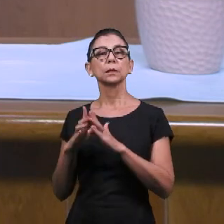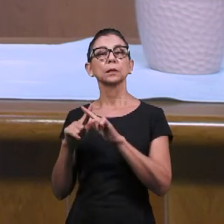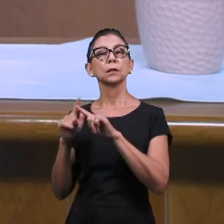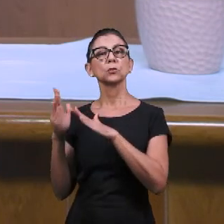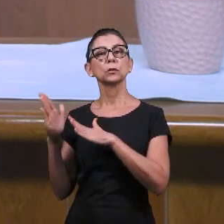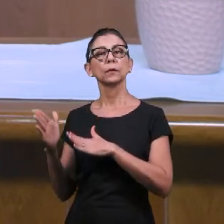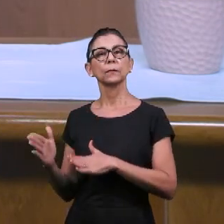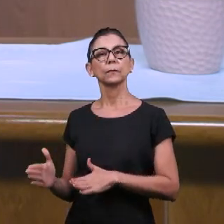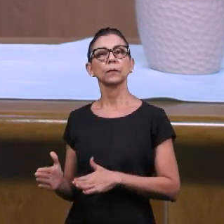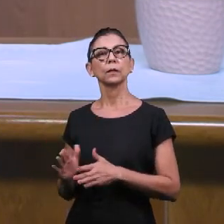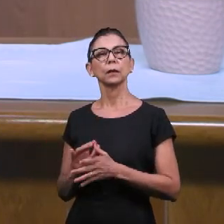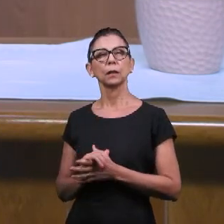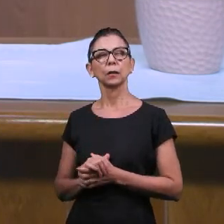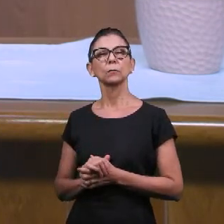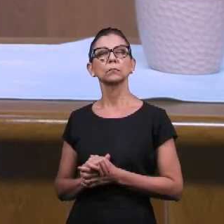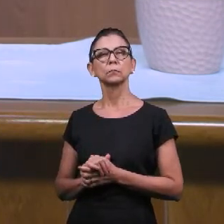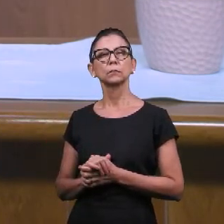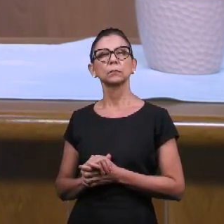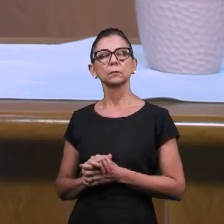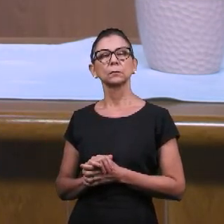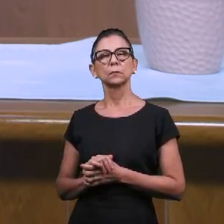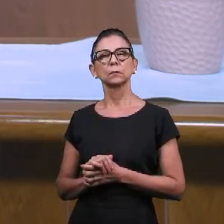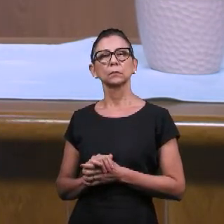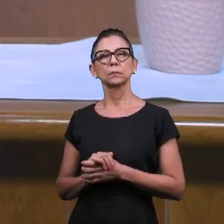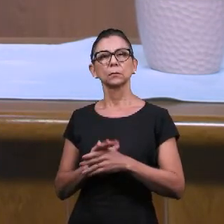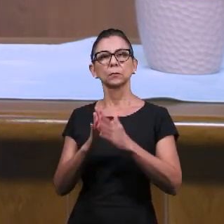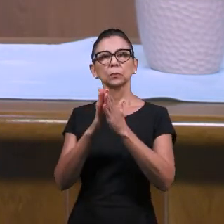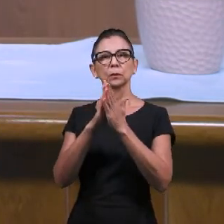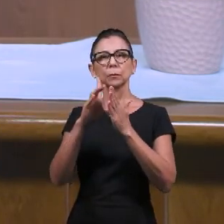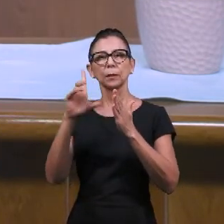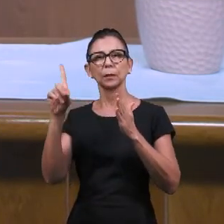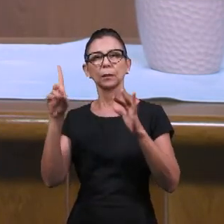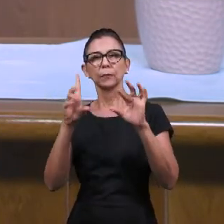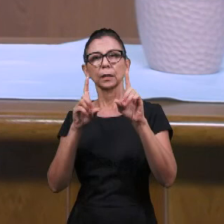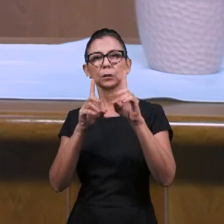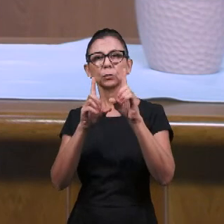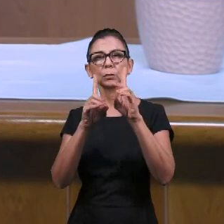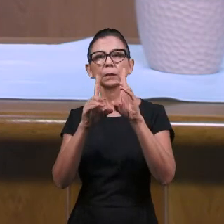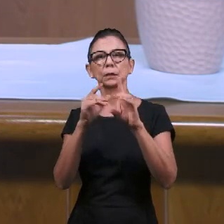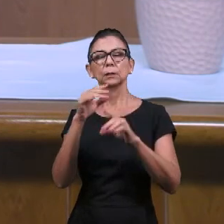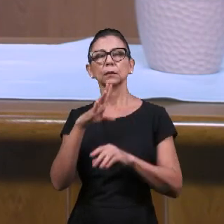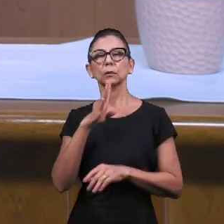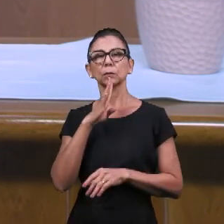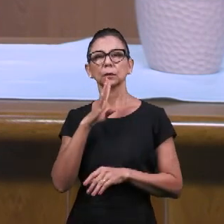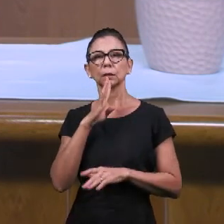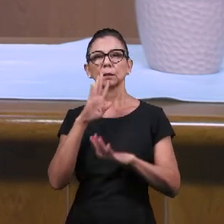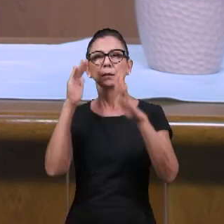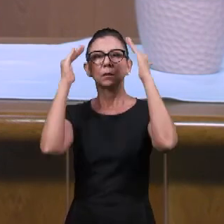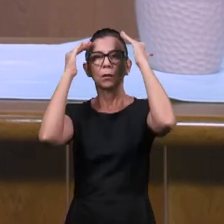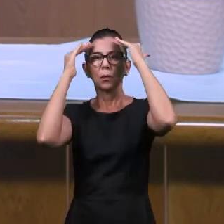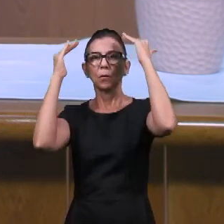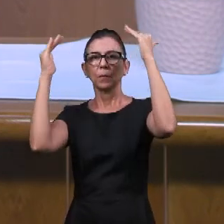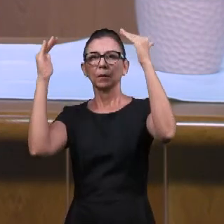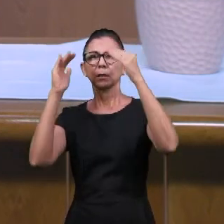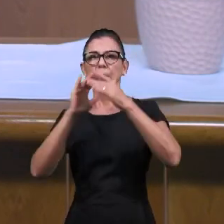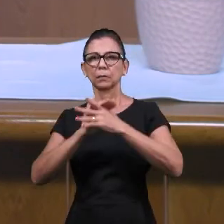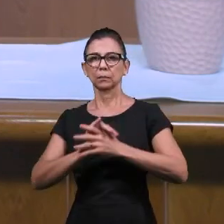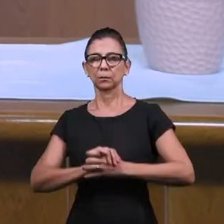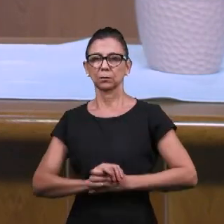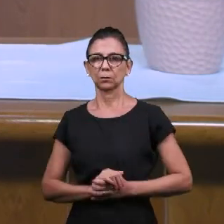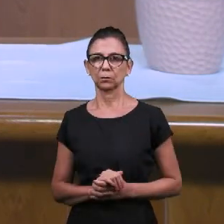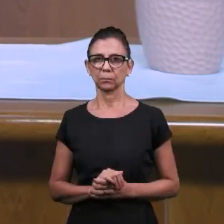Почему? Потому что верная церковь, она хранит Слово